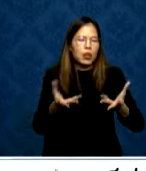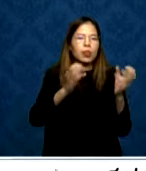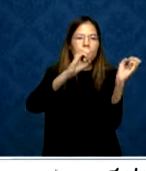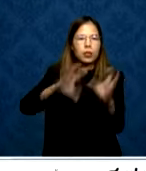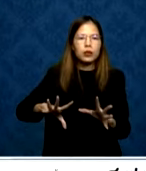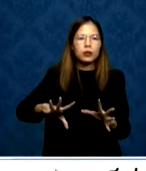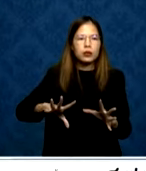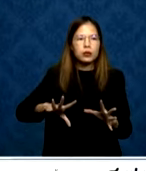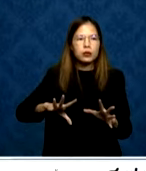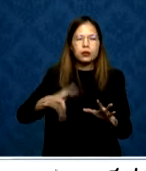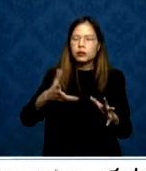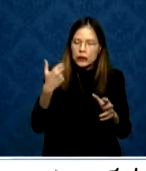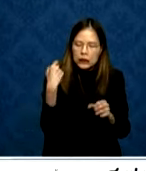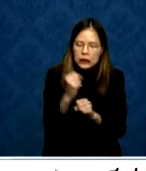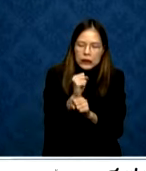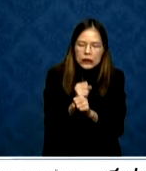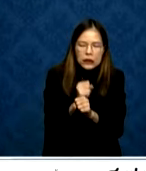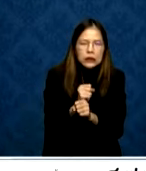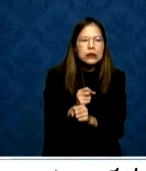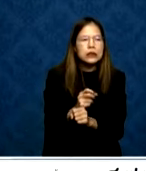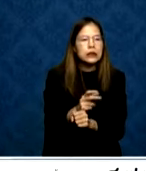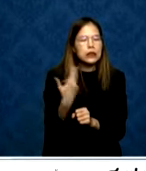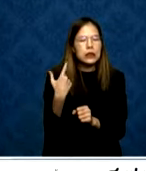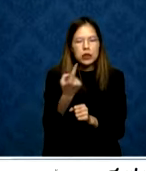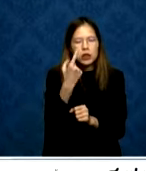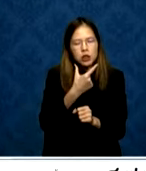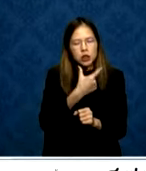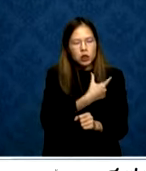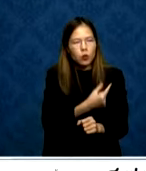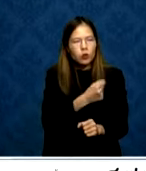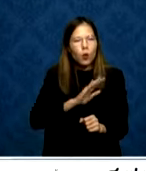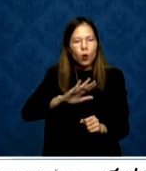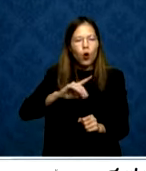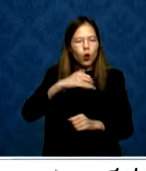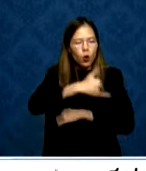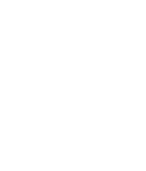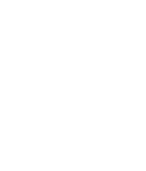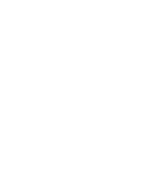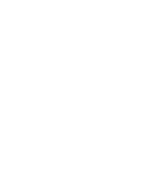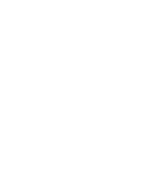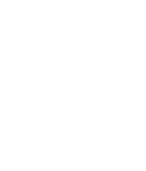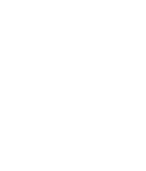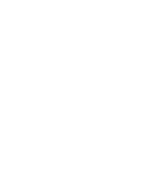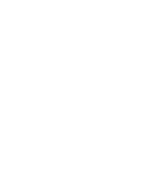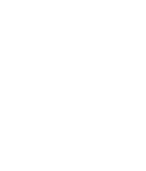และก็เป็นที่นิยมของทั่วโลกสำหรับนักท่องเที่ยวด้วยกับขอบคุณท่านประธานครับ